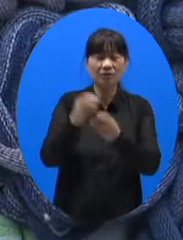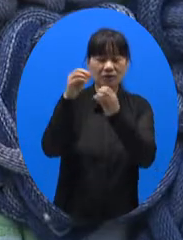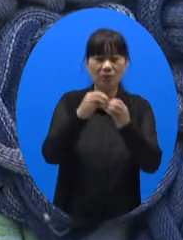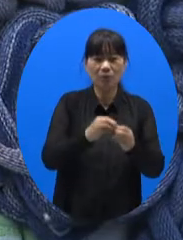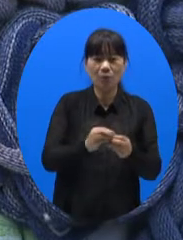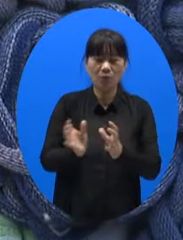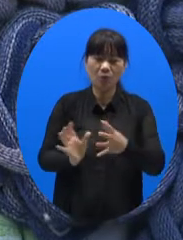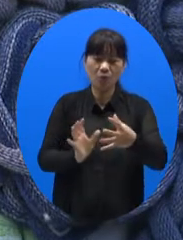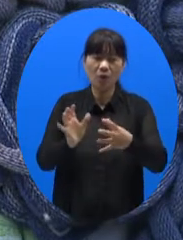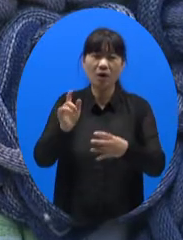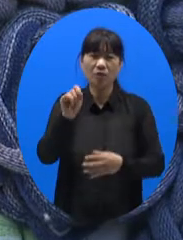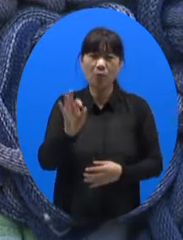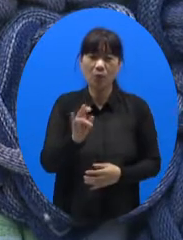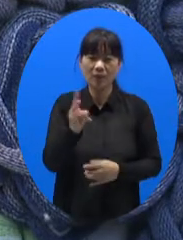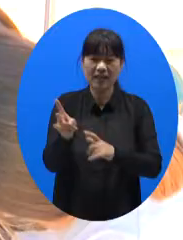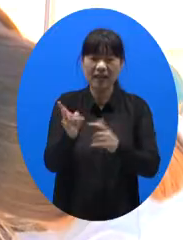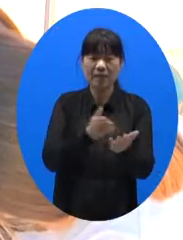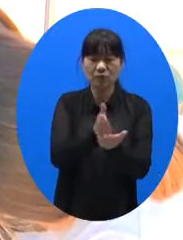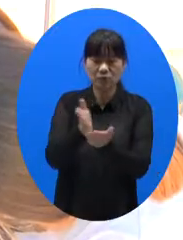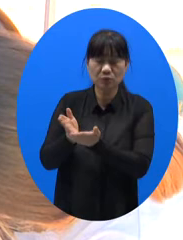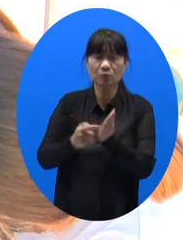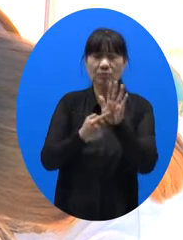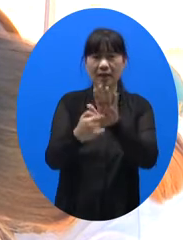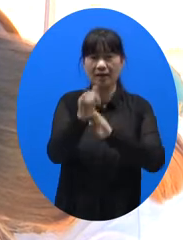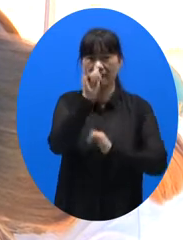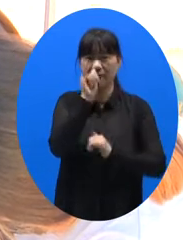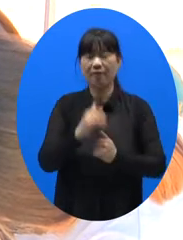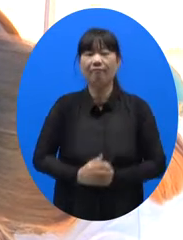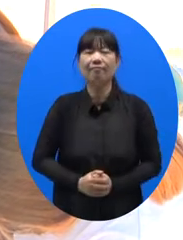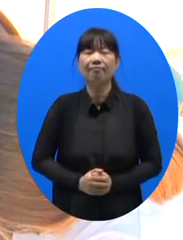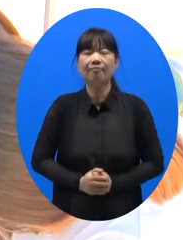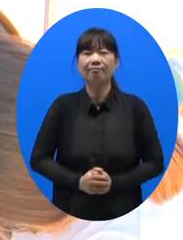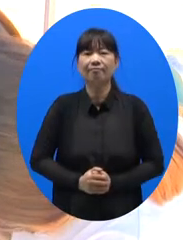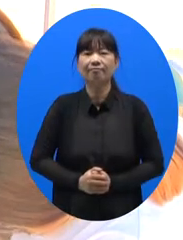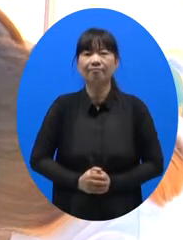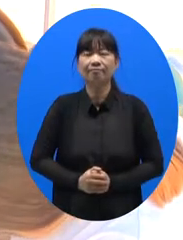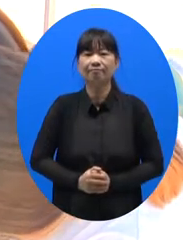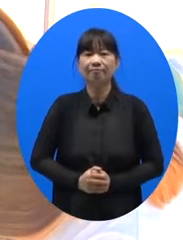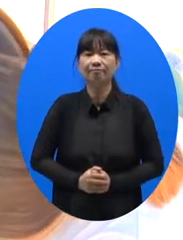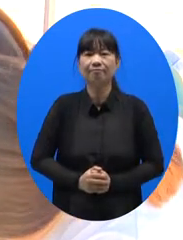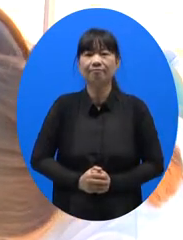공예 부문에서 수상한 작품들을 선보일 계획입니다. 경기지TV 이슬비입니다.